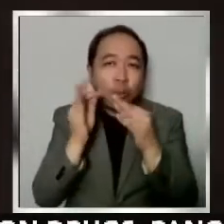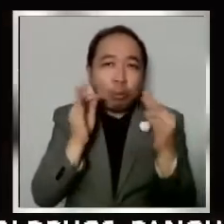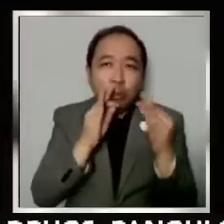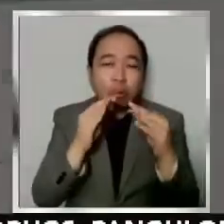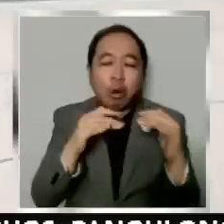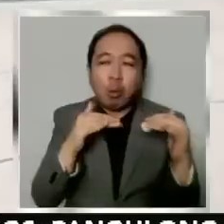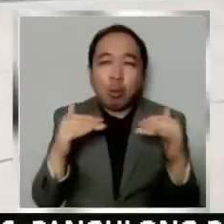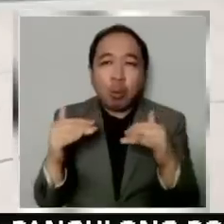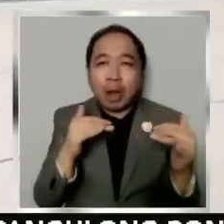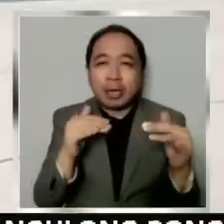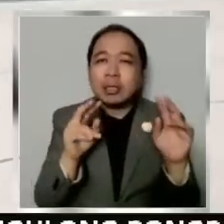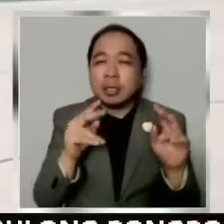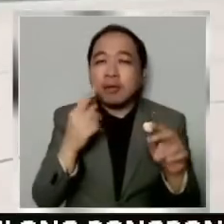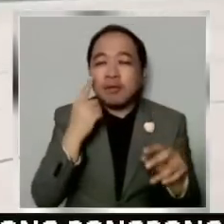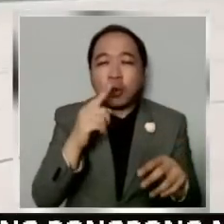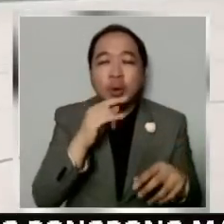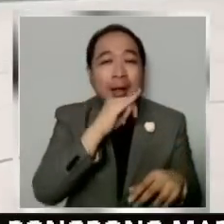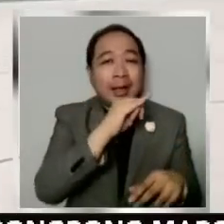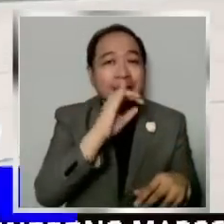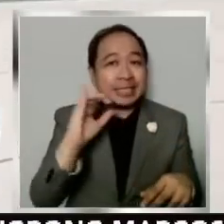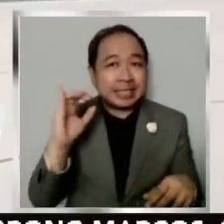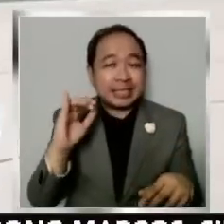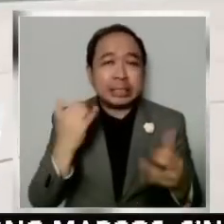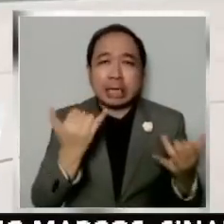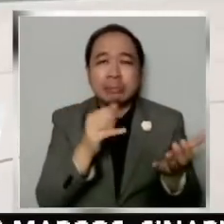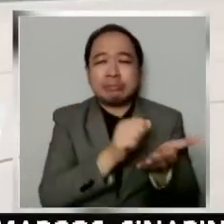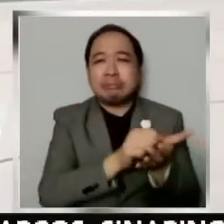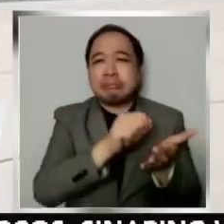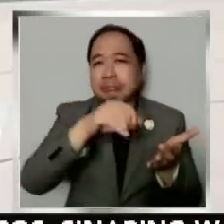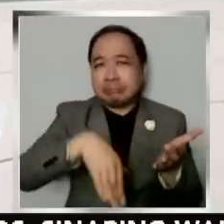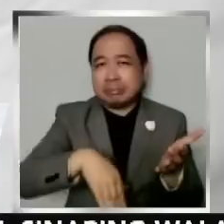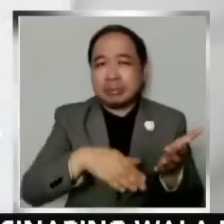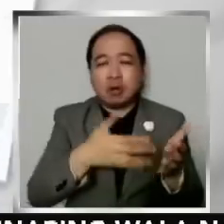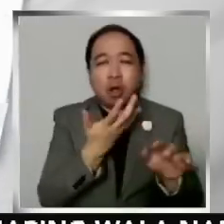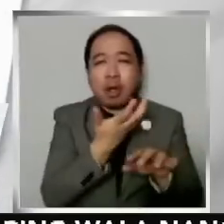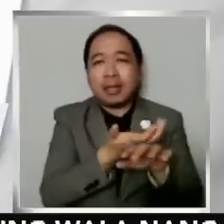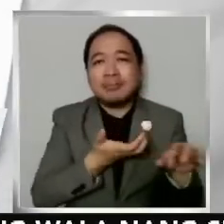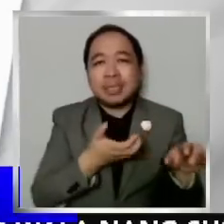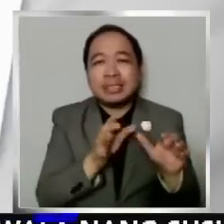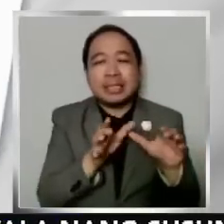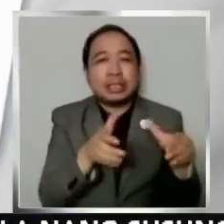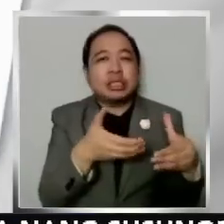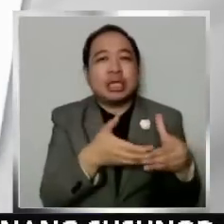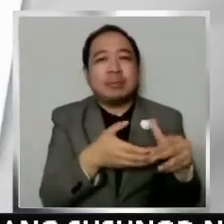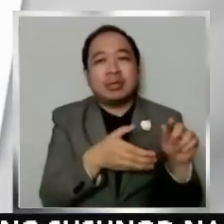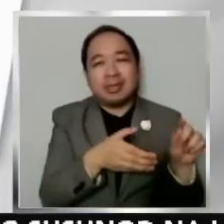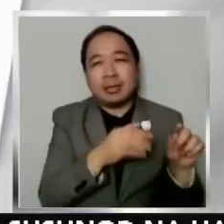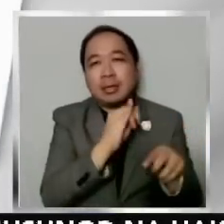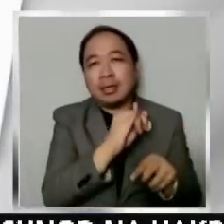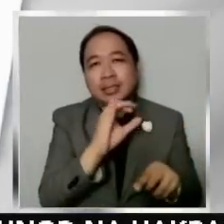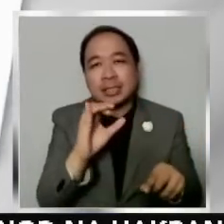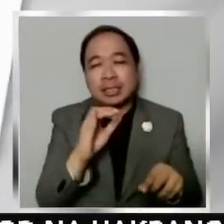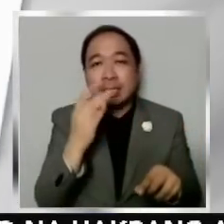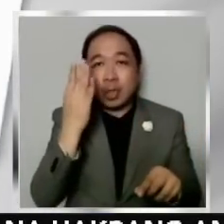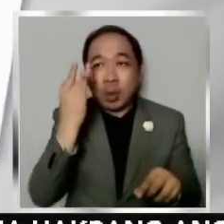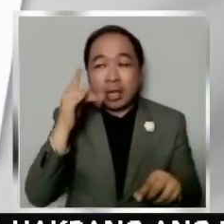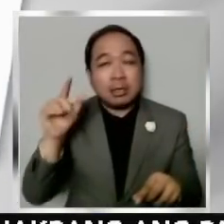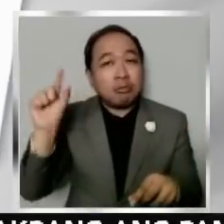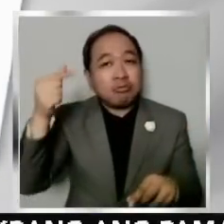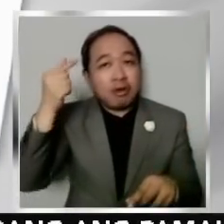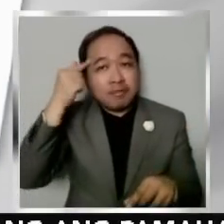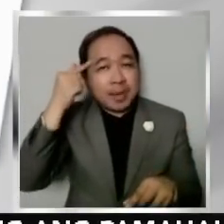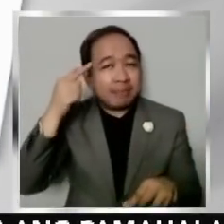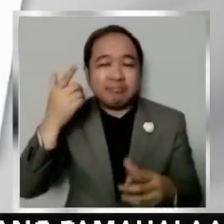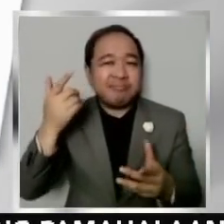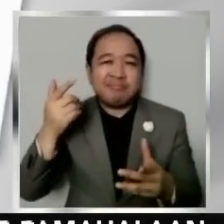ICC tuluyan ng ibinasura ng Appeals Chamber ng Korte. Bigo raw kasi ang ating gobyerno na